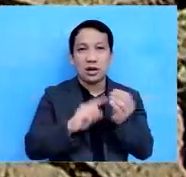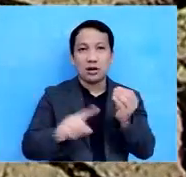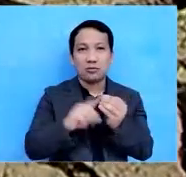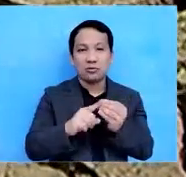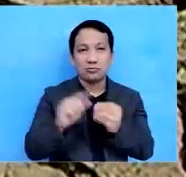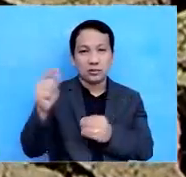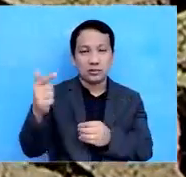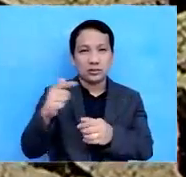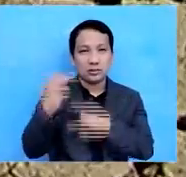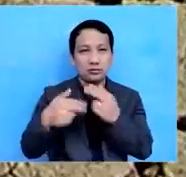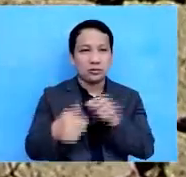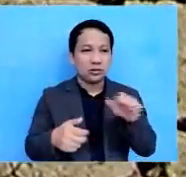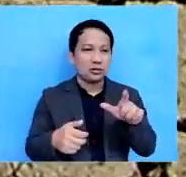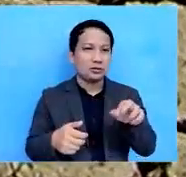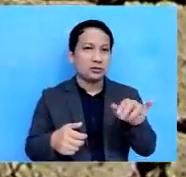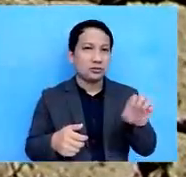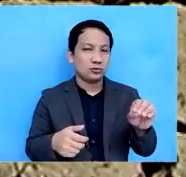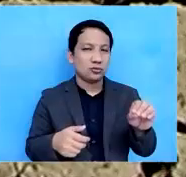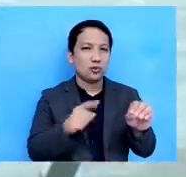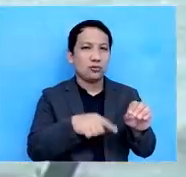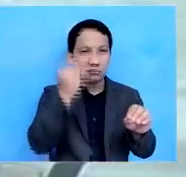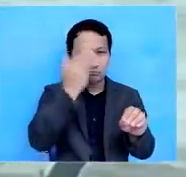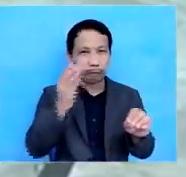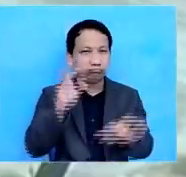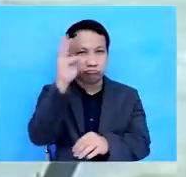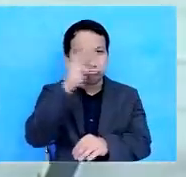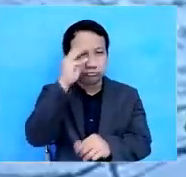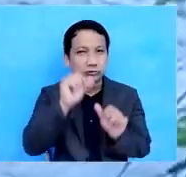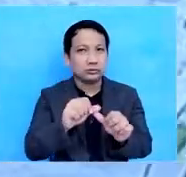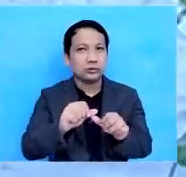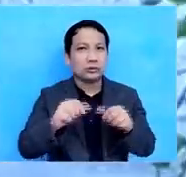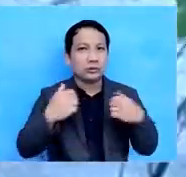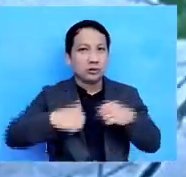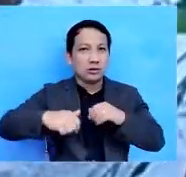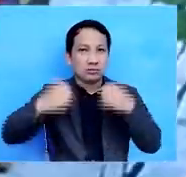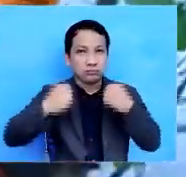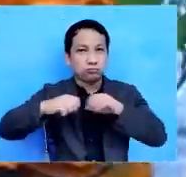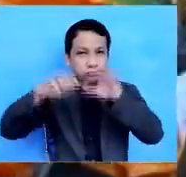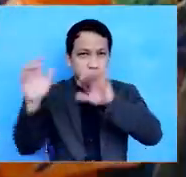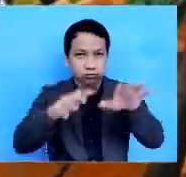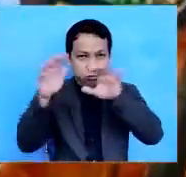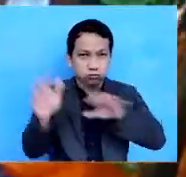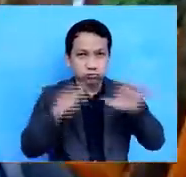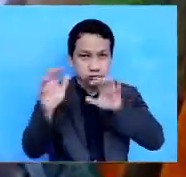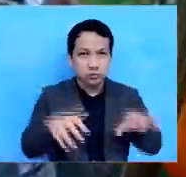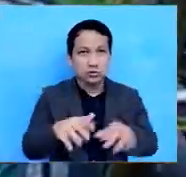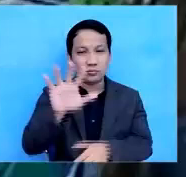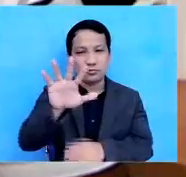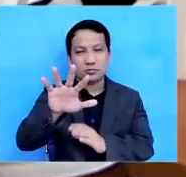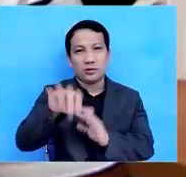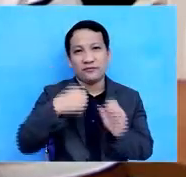greenhouse gases at El Nino. Pangamba pa ng PAGASA, posible ang malalakas na bagyo sa loob ng 5 taon. Then